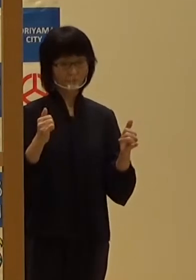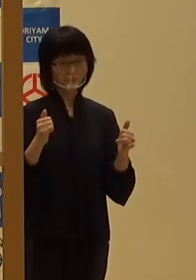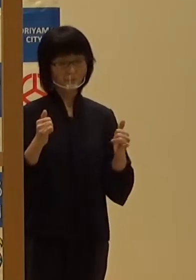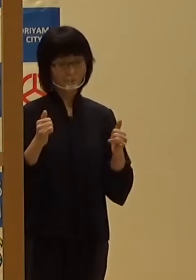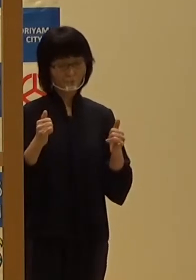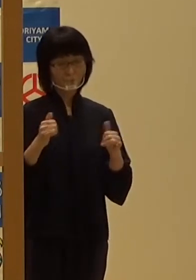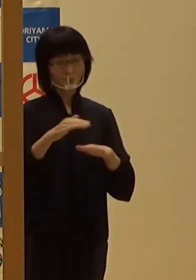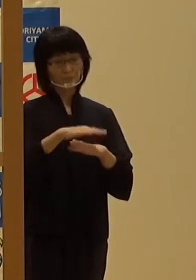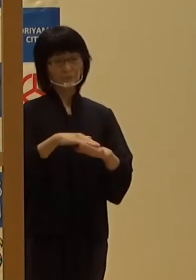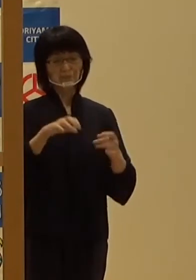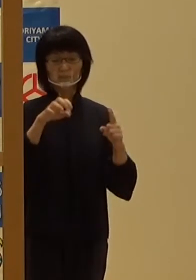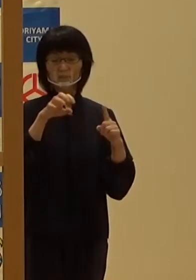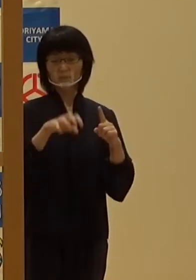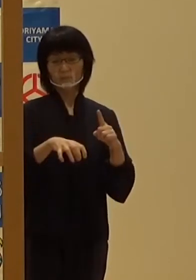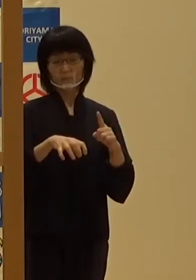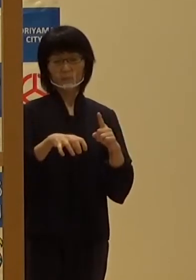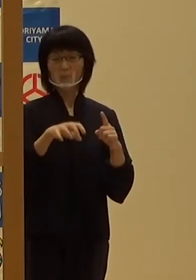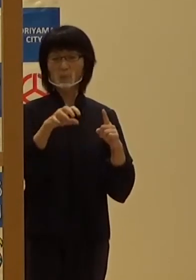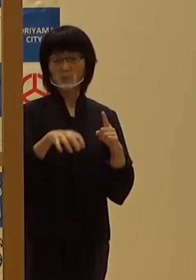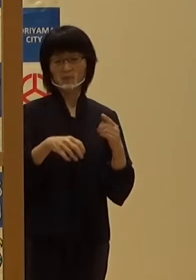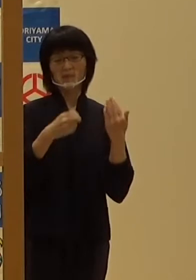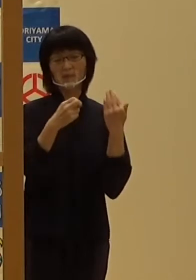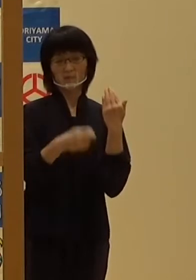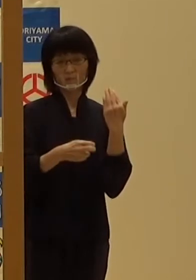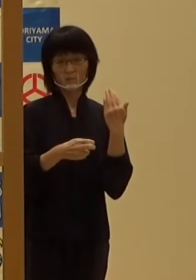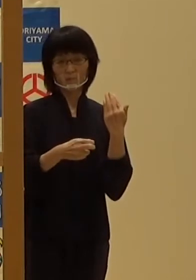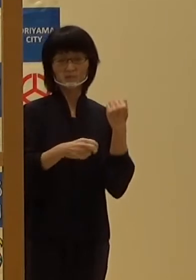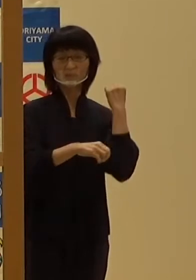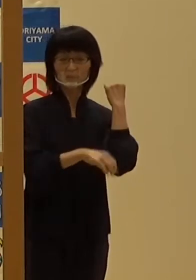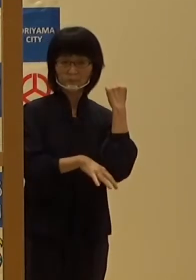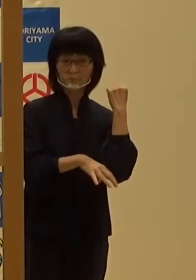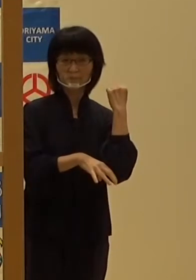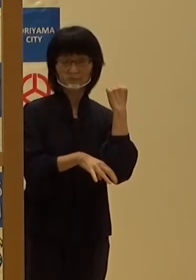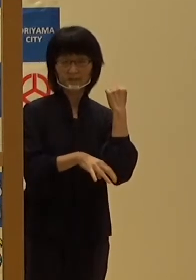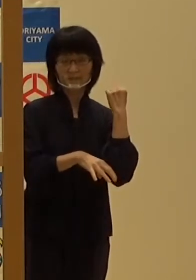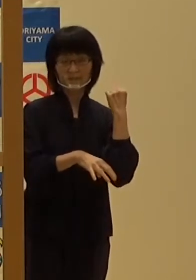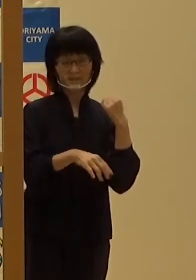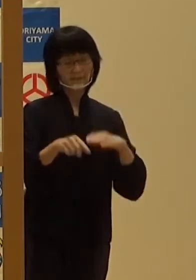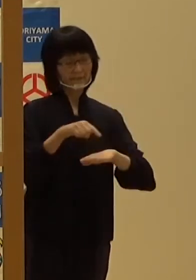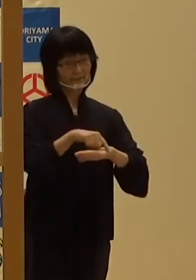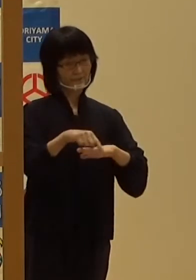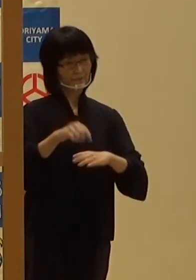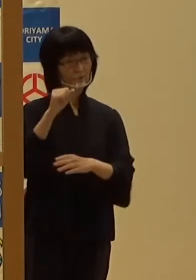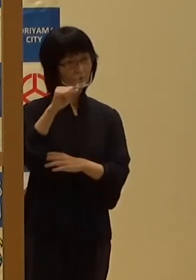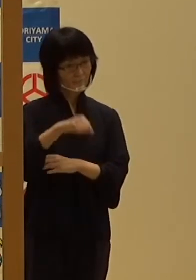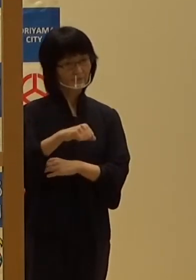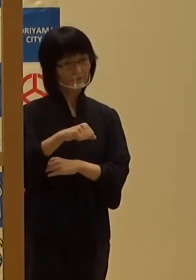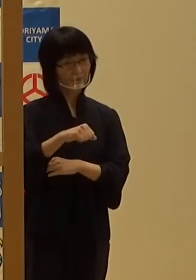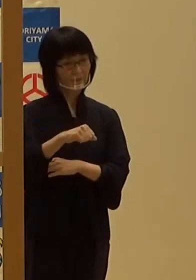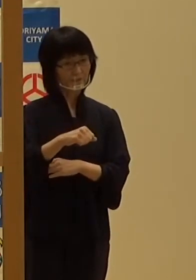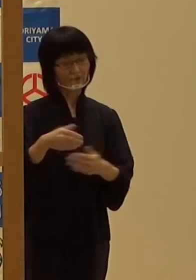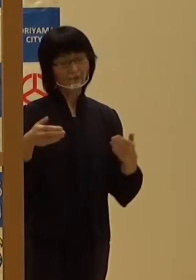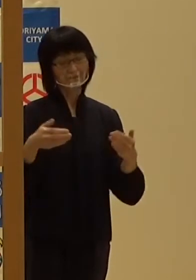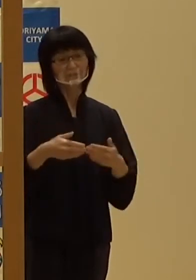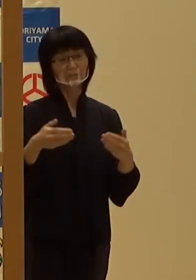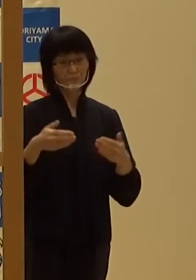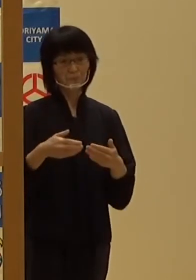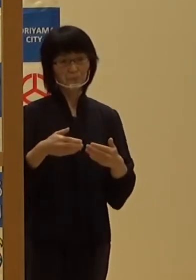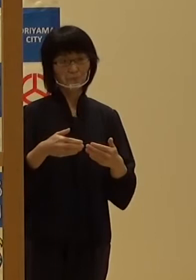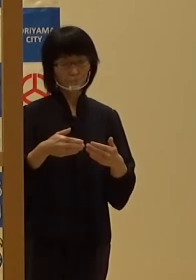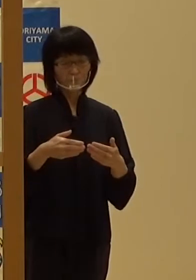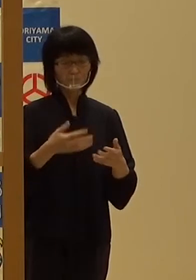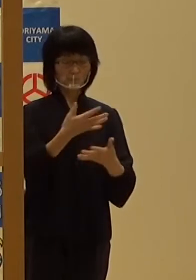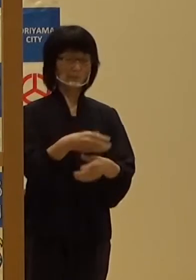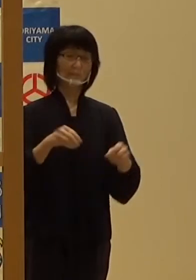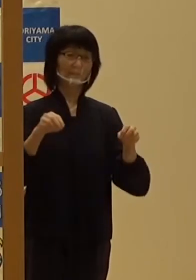法第5条の5に基づきまして、公募設置等計画の認定や、本事業における基本協